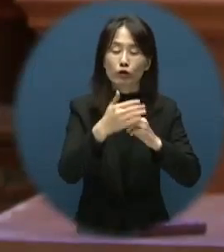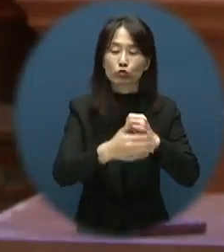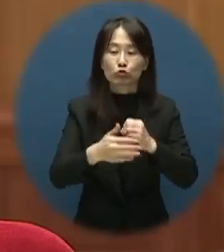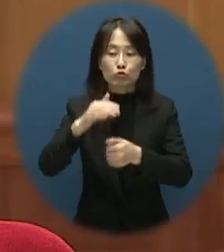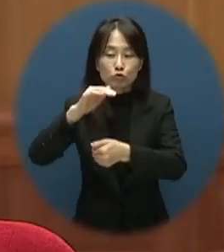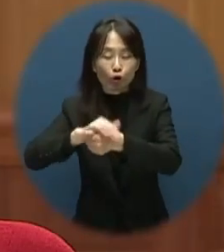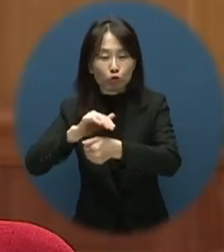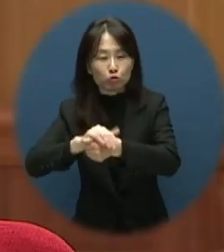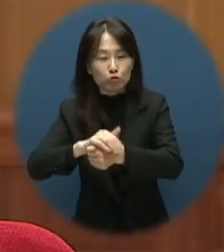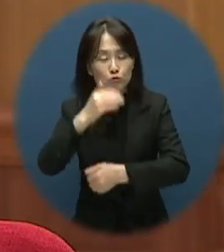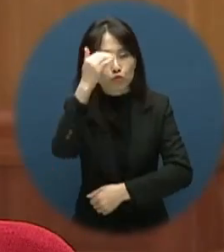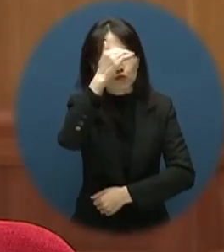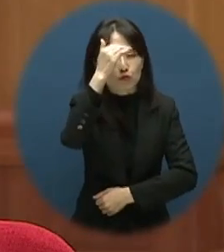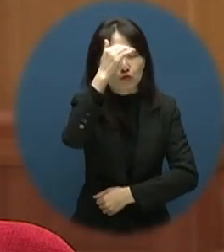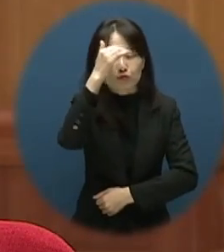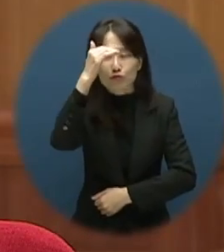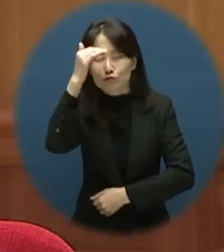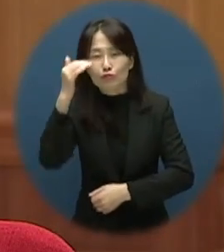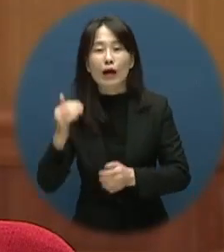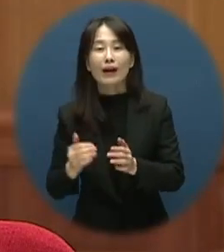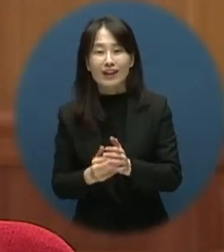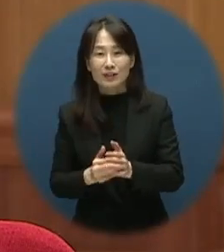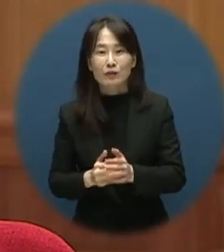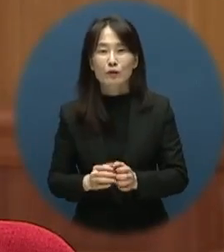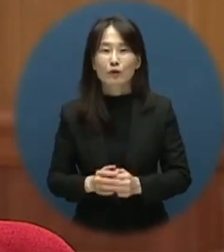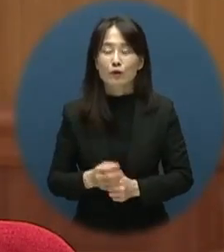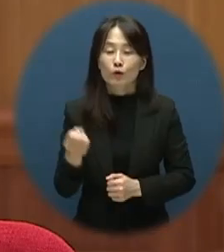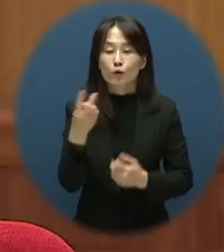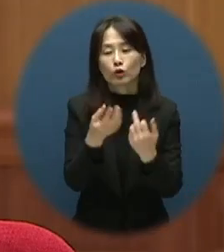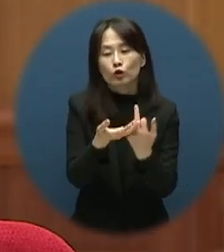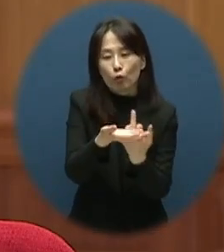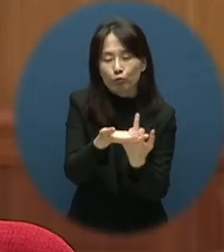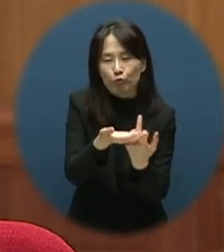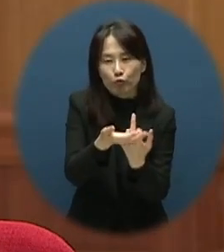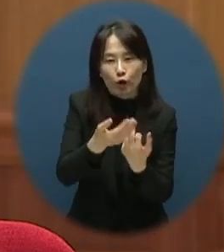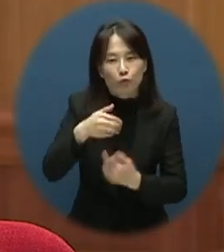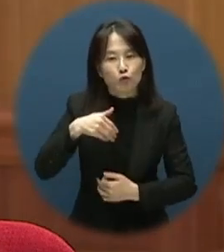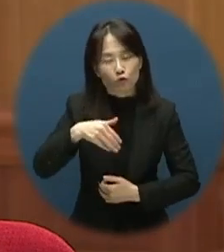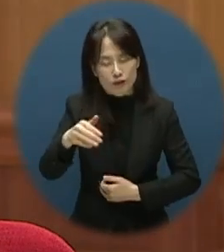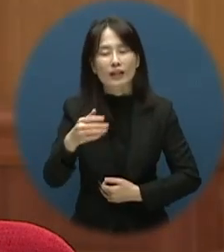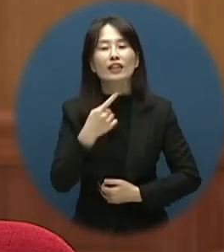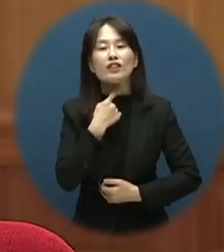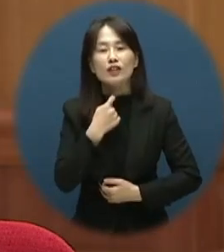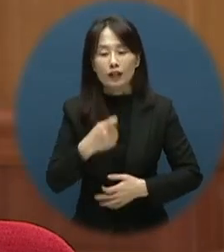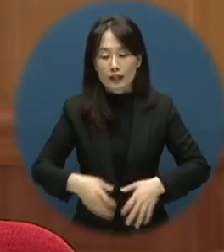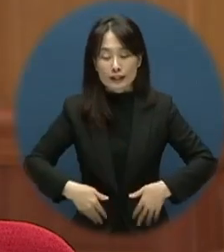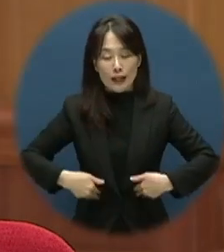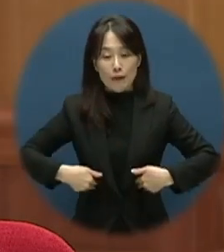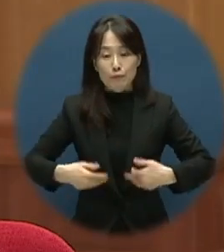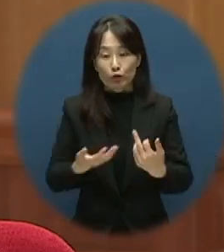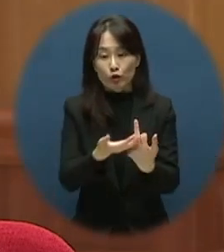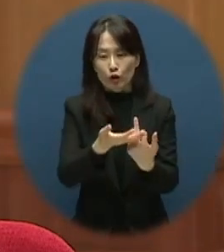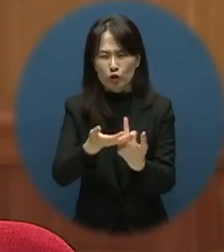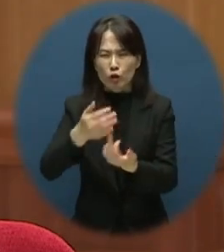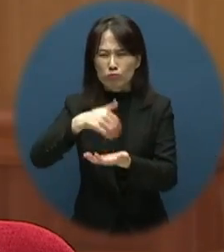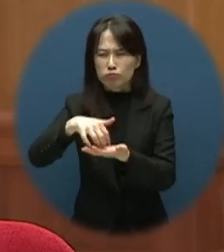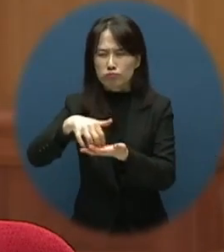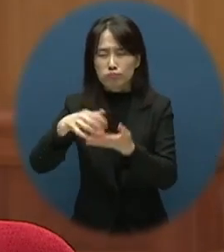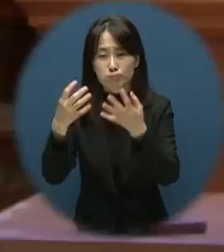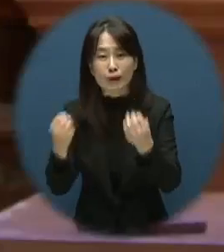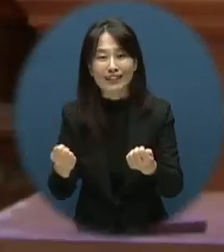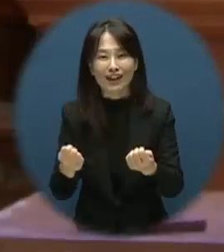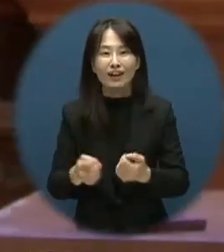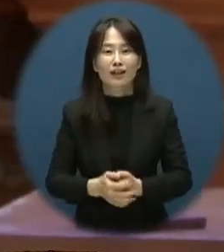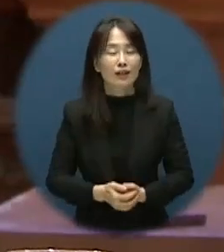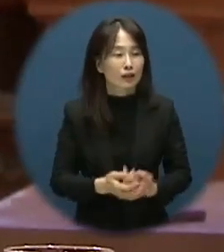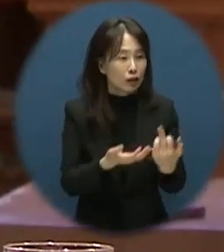경주. 그것도 했고, 그 다음. 뭐 섬까지 갔었어요. 한국의 남쪽에서 섬 많다고 얘기했더라고요. 엄청 많죠. 그렇지.